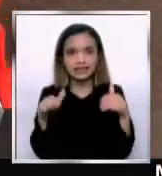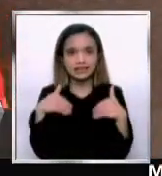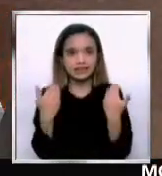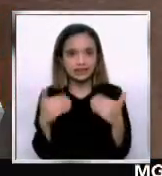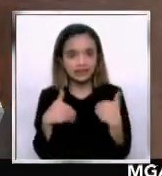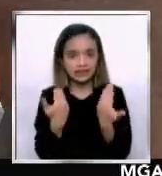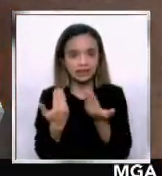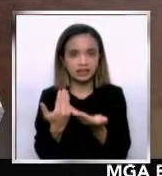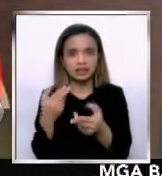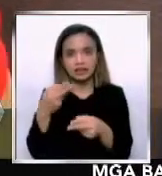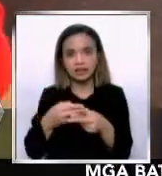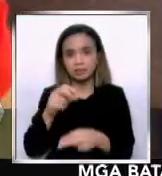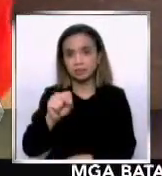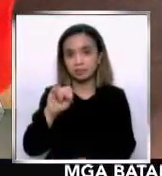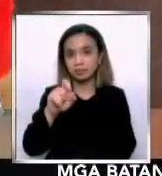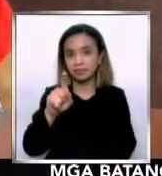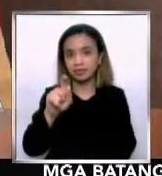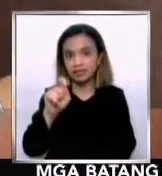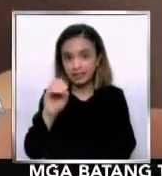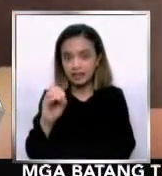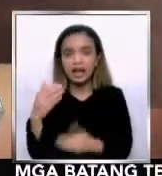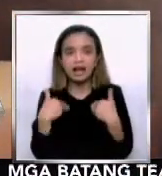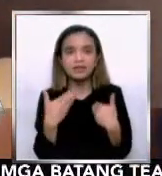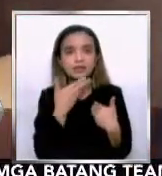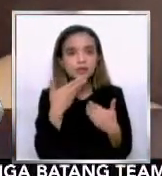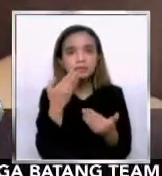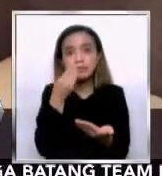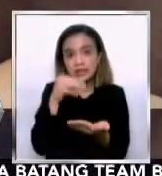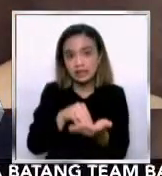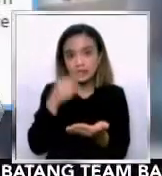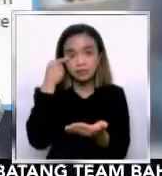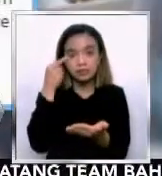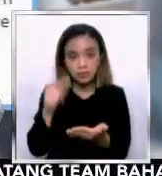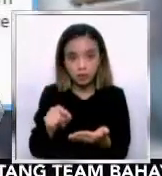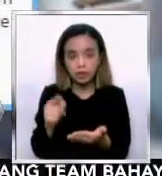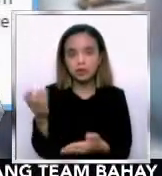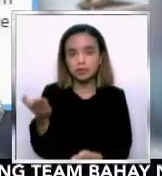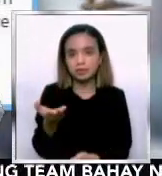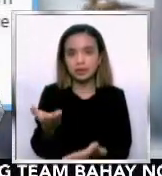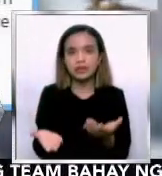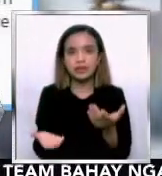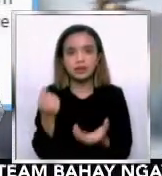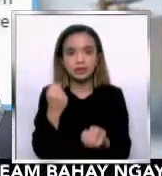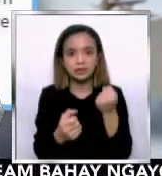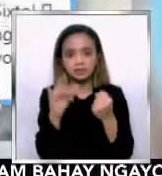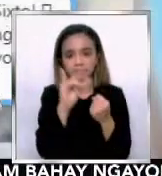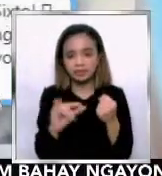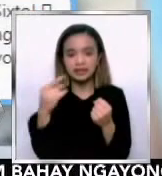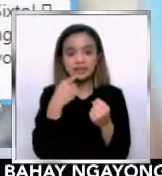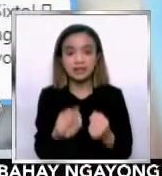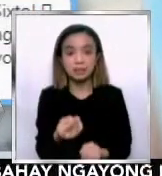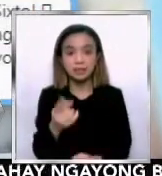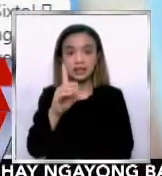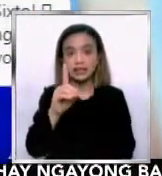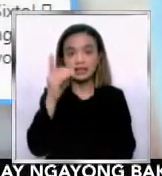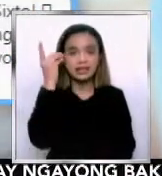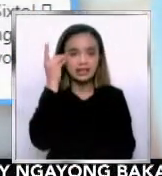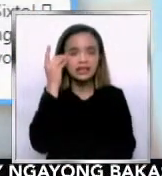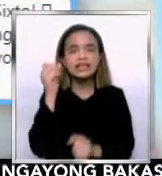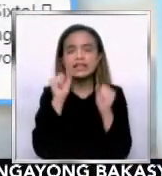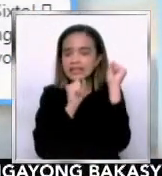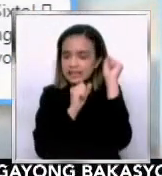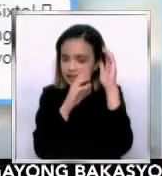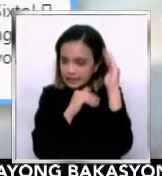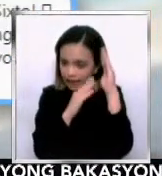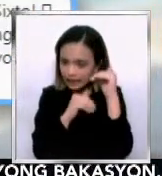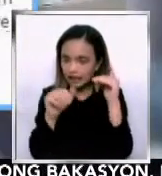si Sixto. May sweet na mensahe ang dalawa para kay Ziggy sa kanilang Instagram. Sabi ni Dingdong, sana ay magkatotoo ang lahat